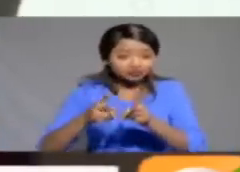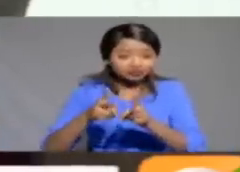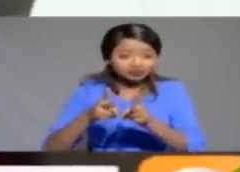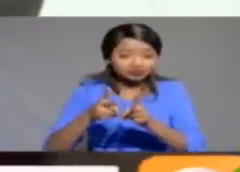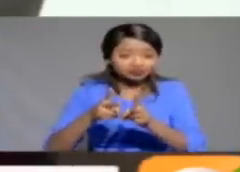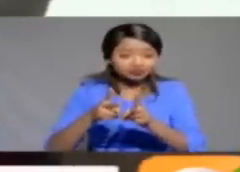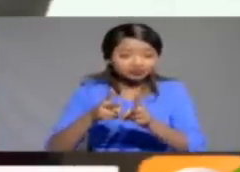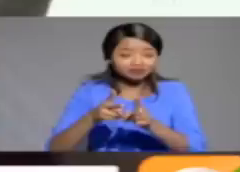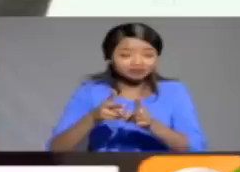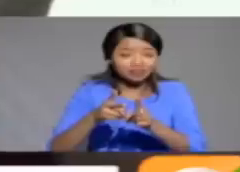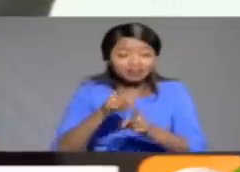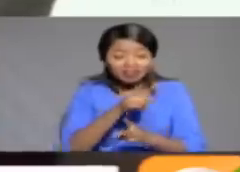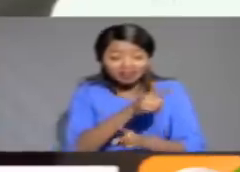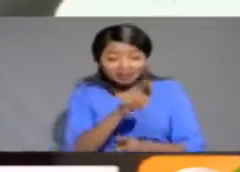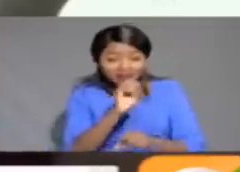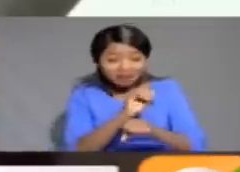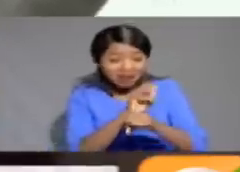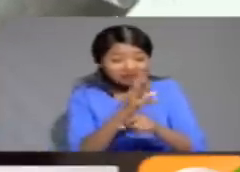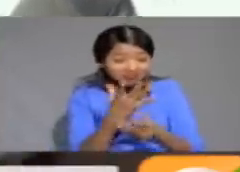Kwamba